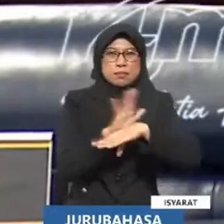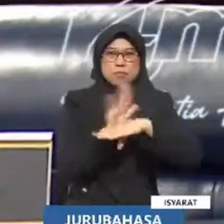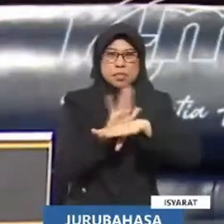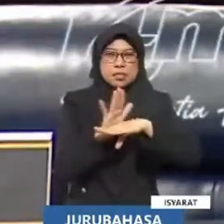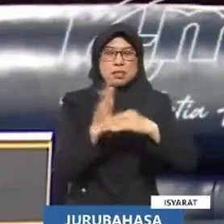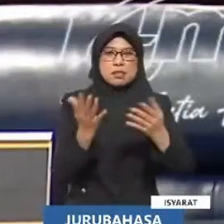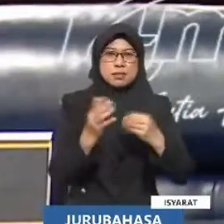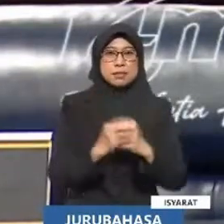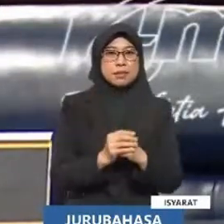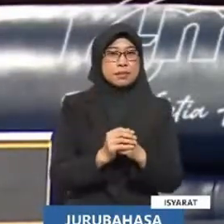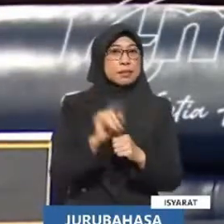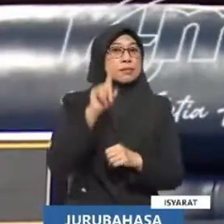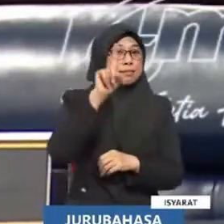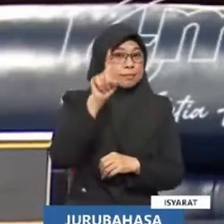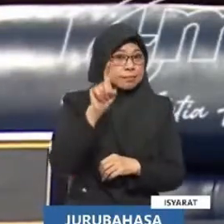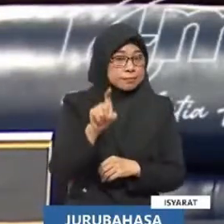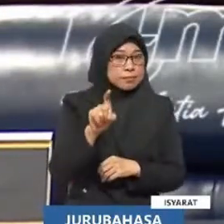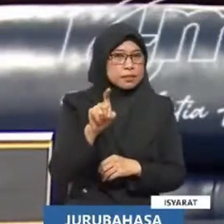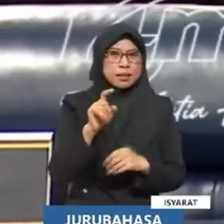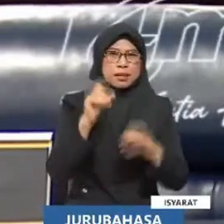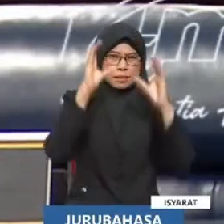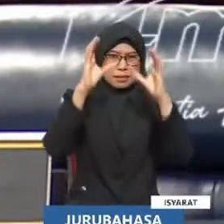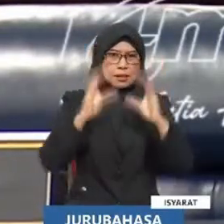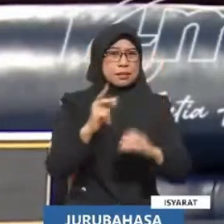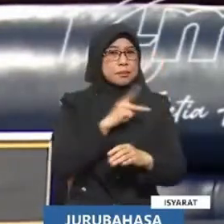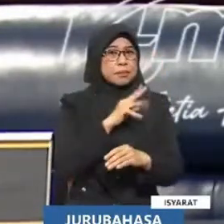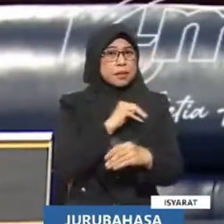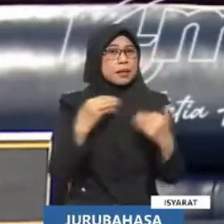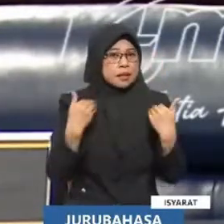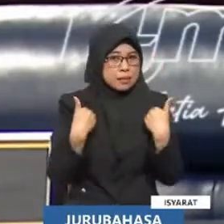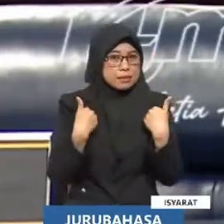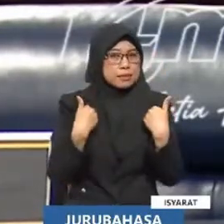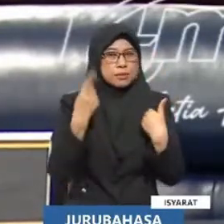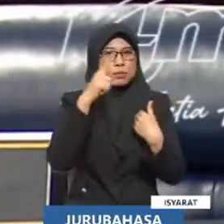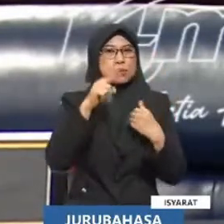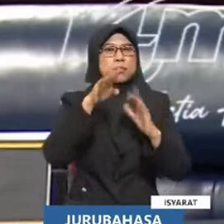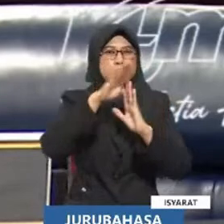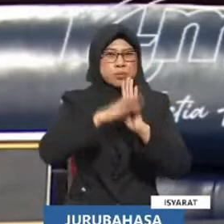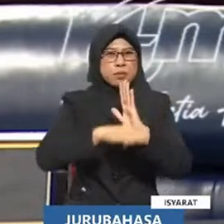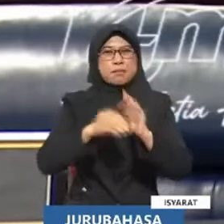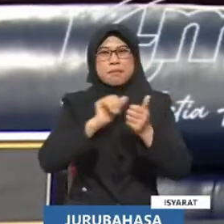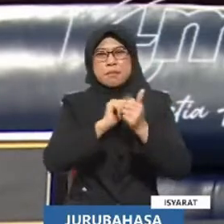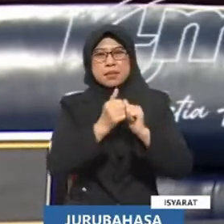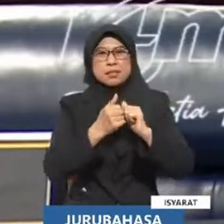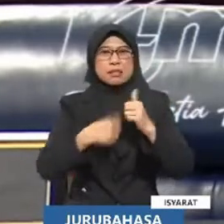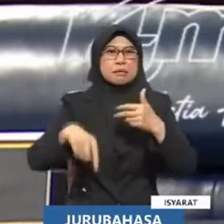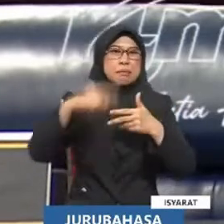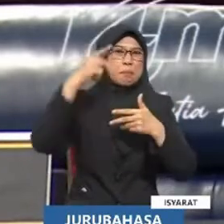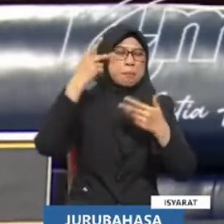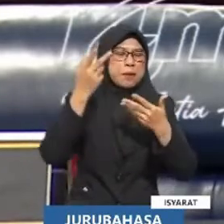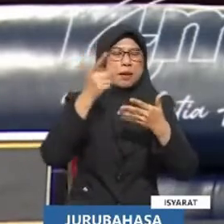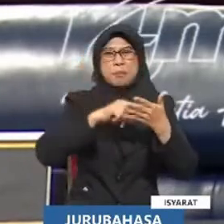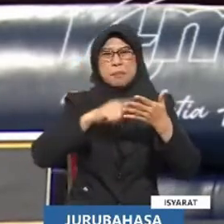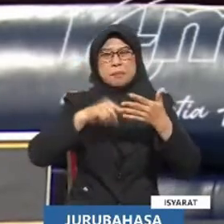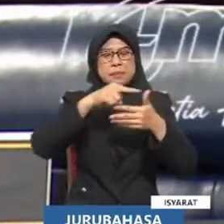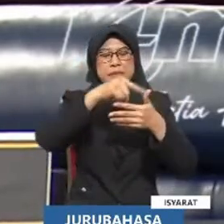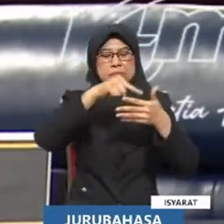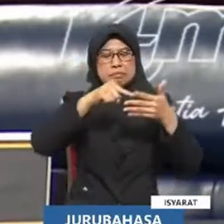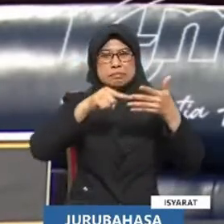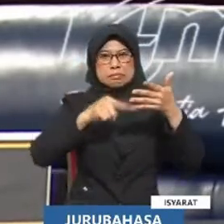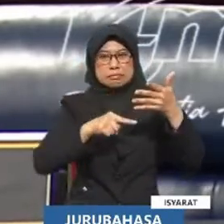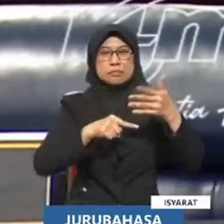ada apa-apa langka daripada ke mencret untuk mengurangkan rekreasi di Malaysia dan memastikan kita